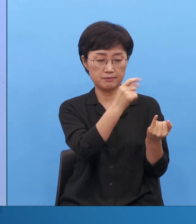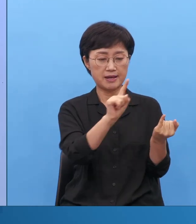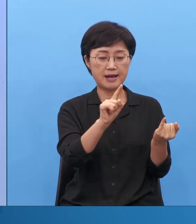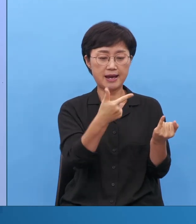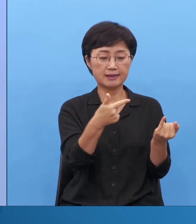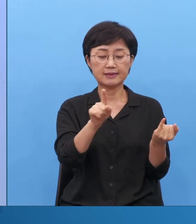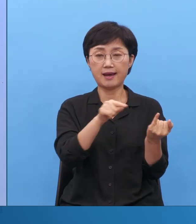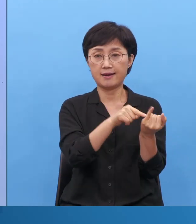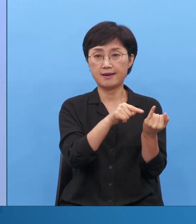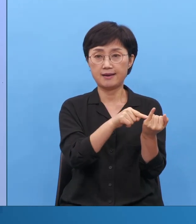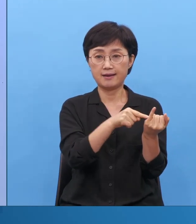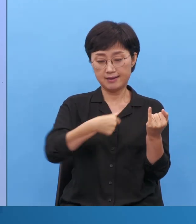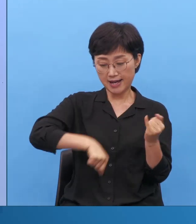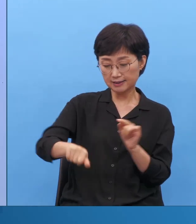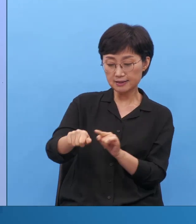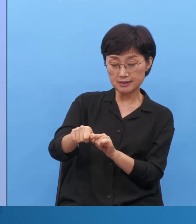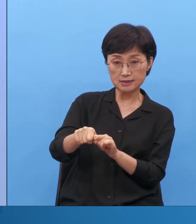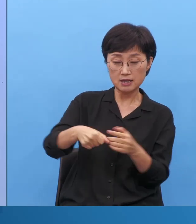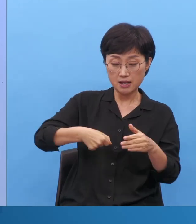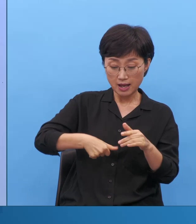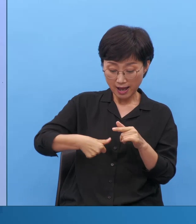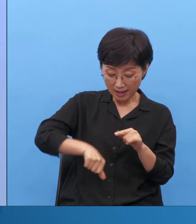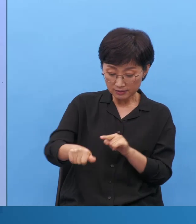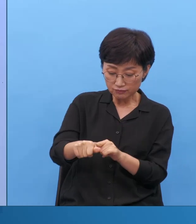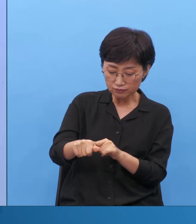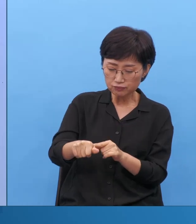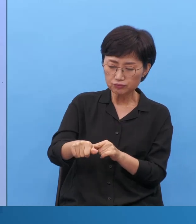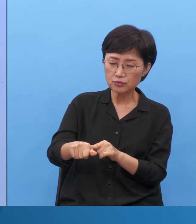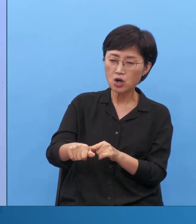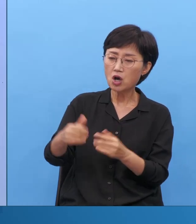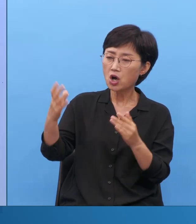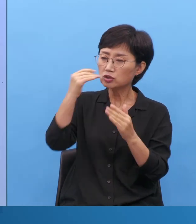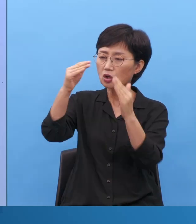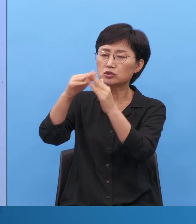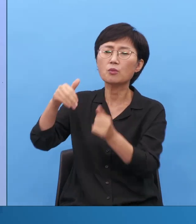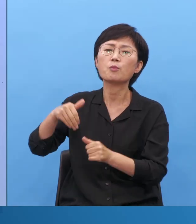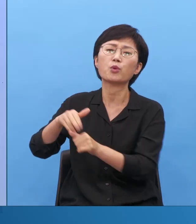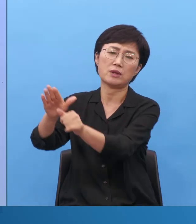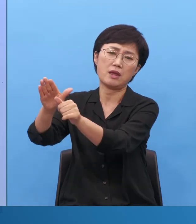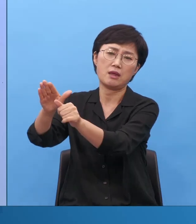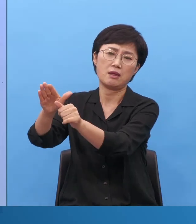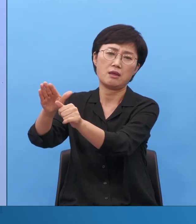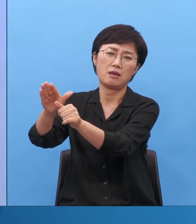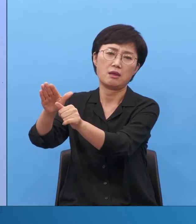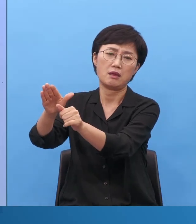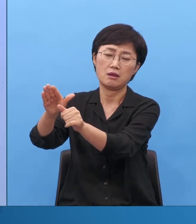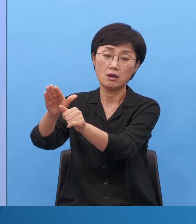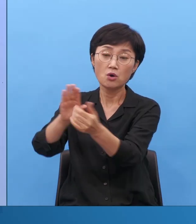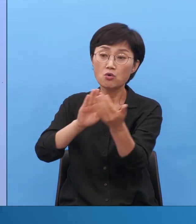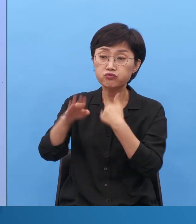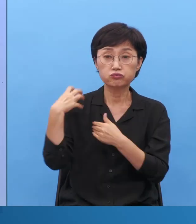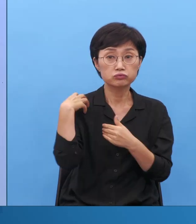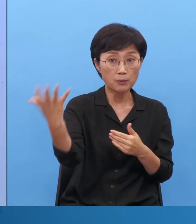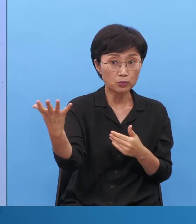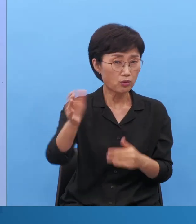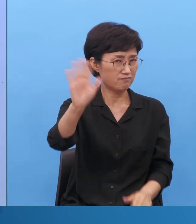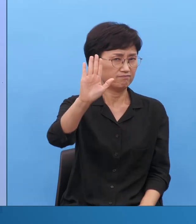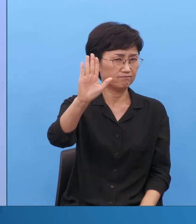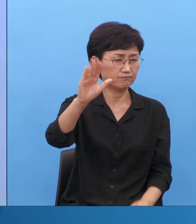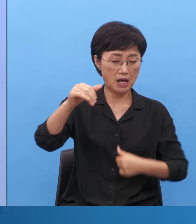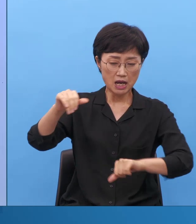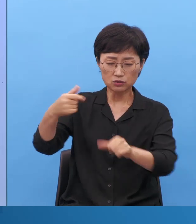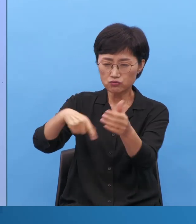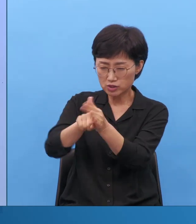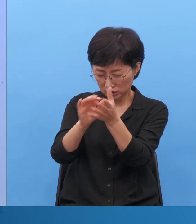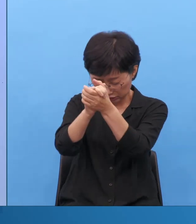crisis, we see that a woman named Hannah sending out her son Samuel, 계속 기도했겠죠. and she continued to pray. 이 사무엘은